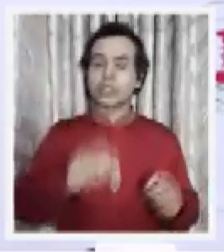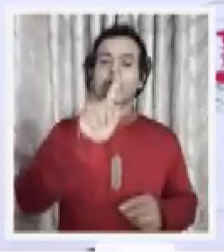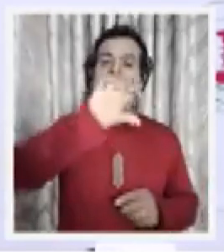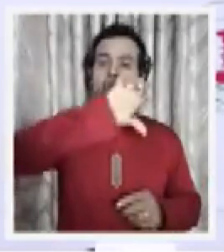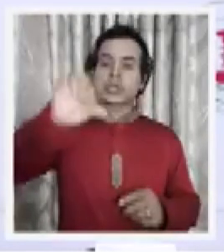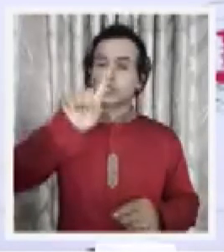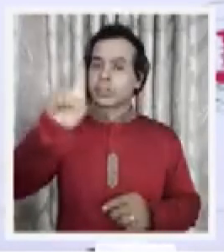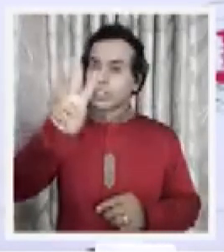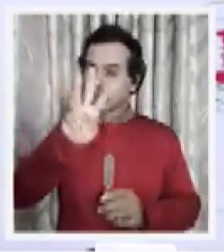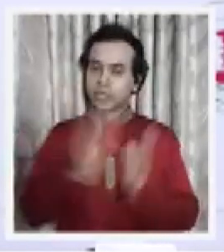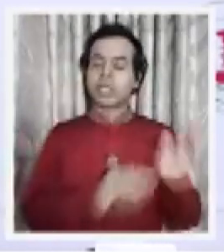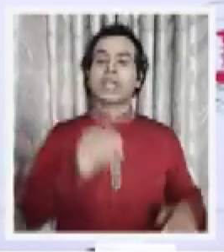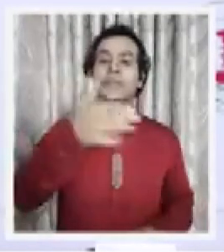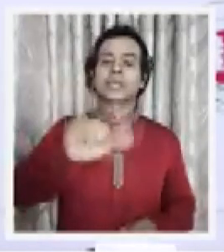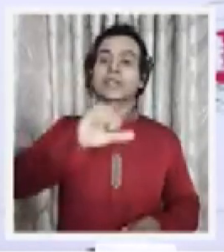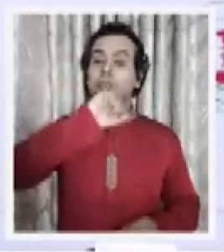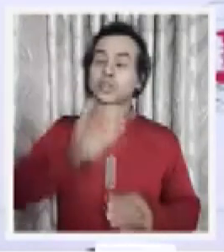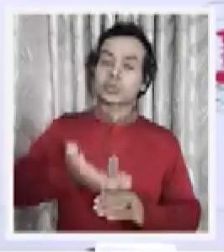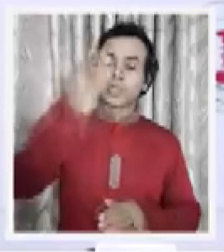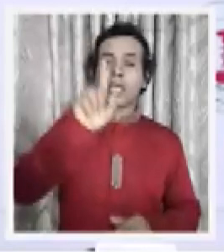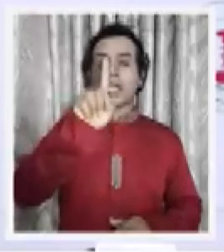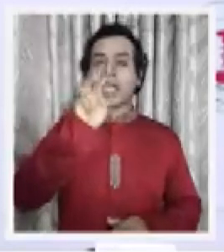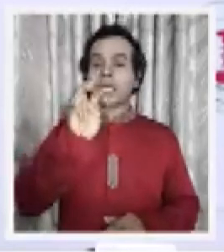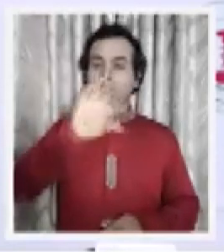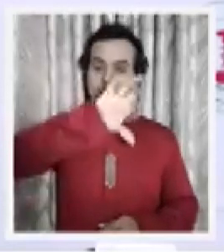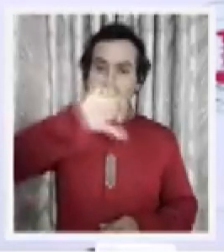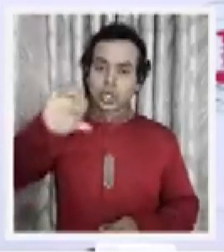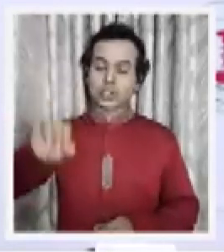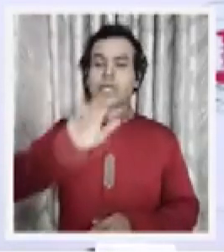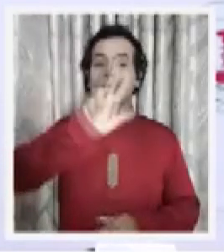51 থেকে 60 বছর 913 জন এবং 60-এর অধিক বয়সের 1,483 জন।